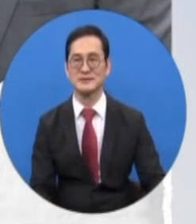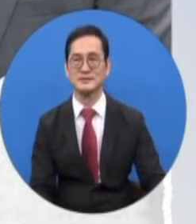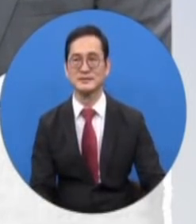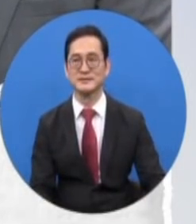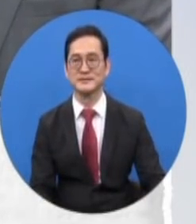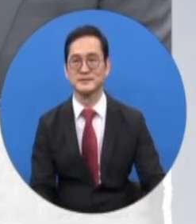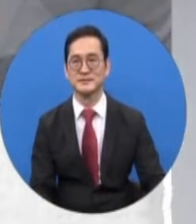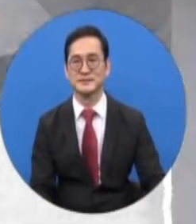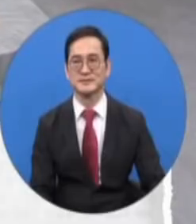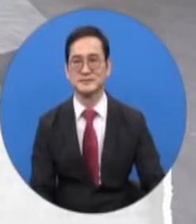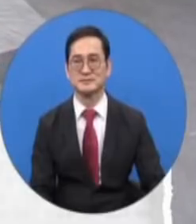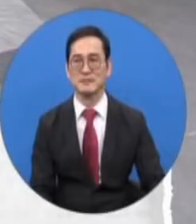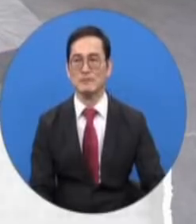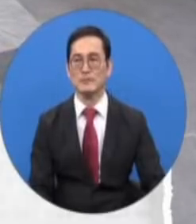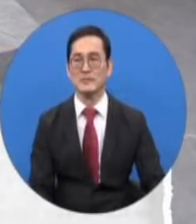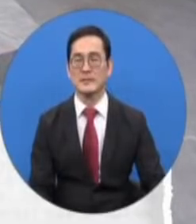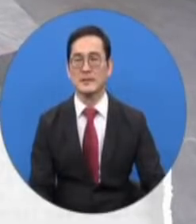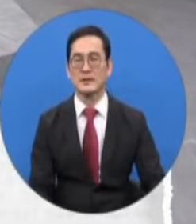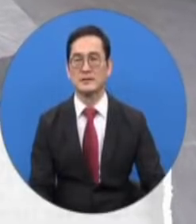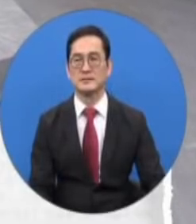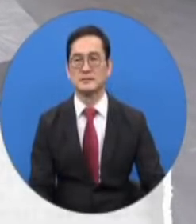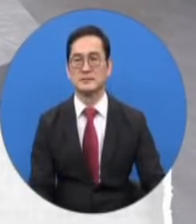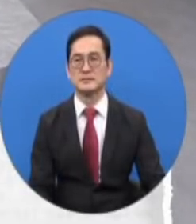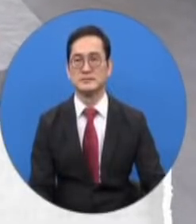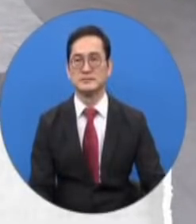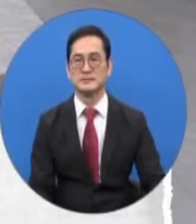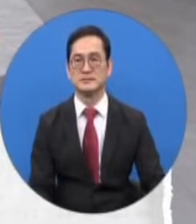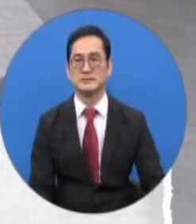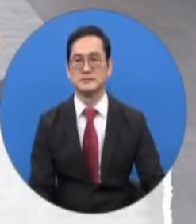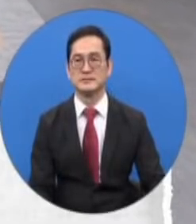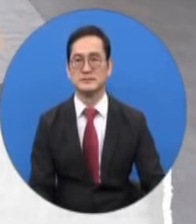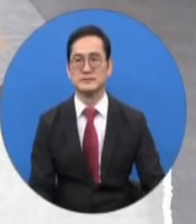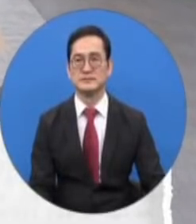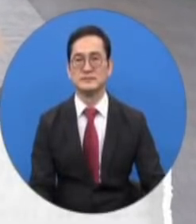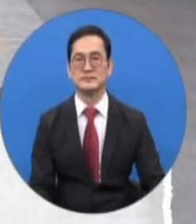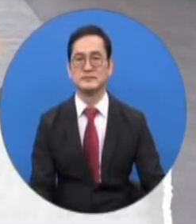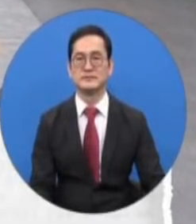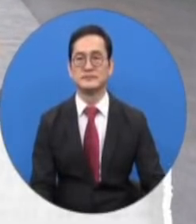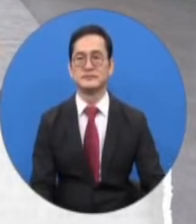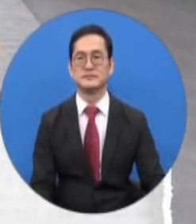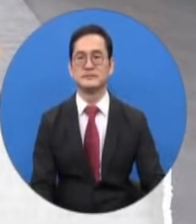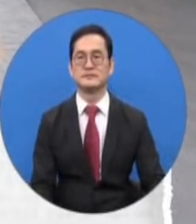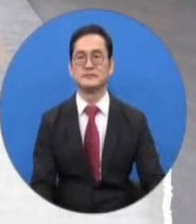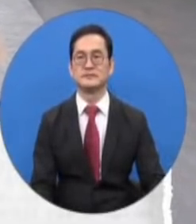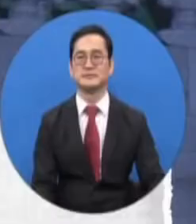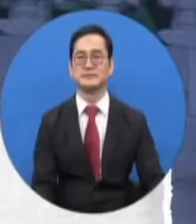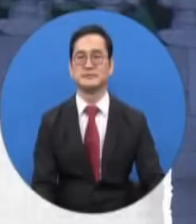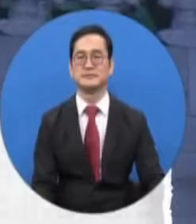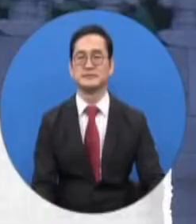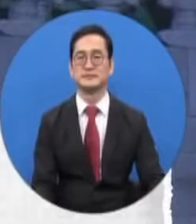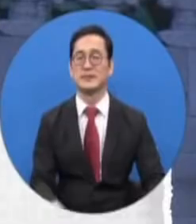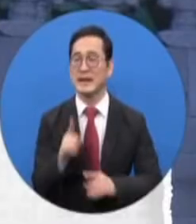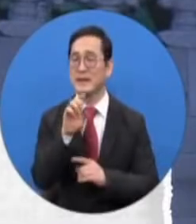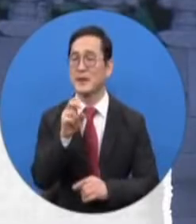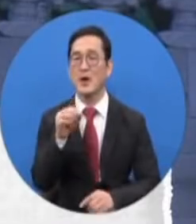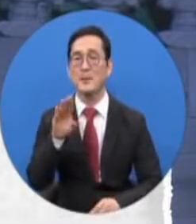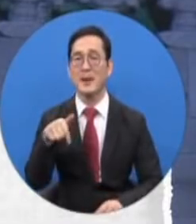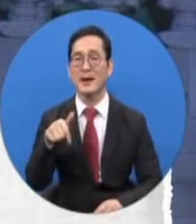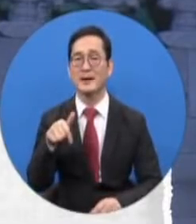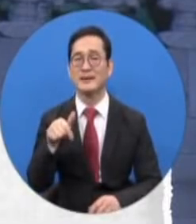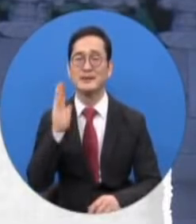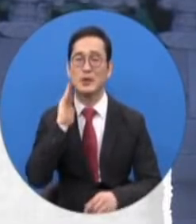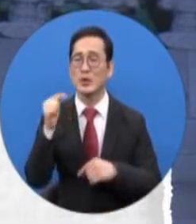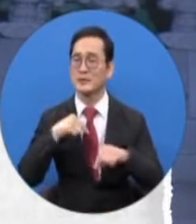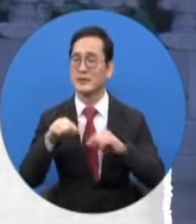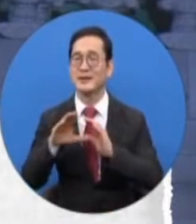들어봤고요. 그 박정하 대변인이 네. 청와대에 오래 계셨으니까 네. 이명박 전 대통령과 그때는 어땠습니까? 대통령이